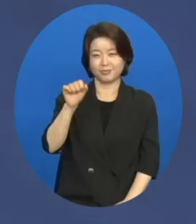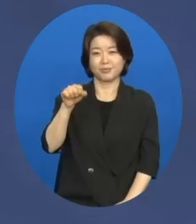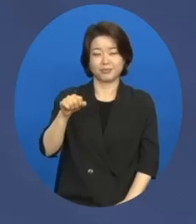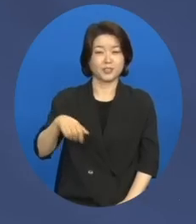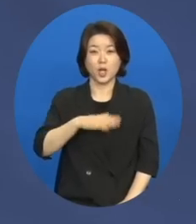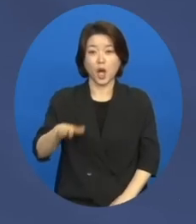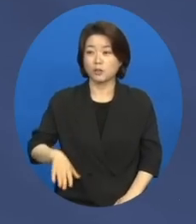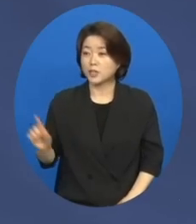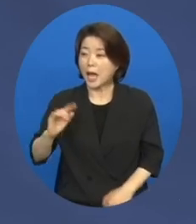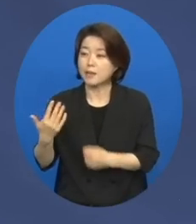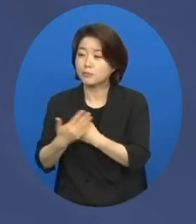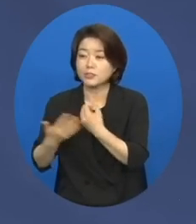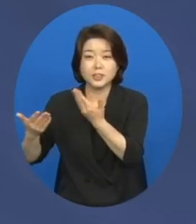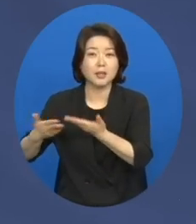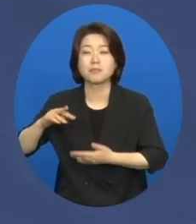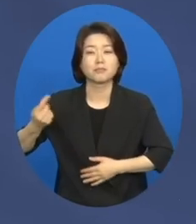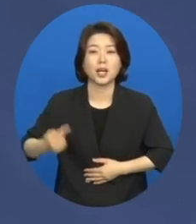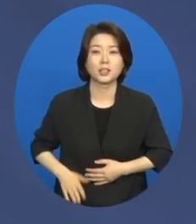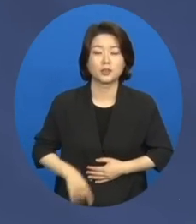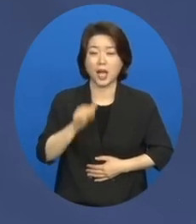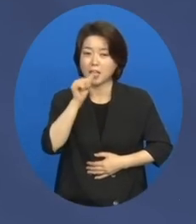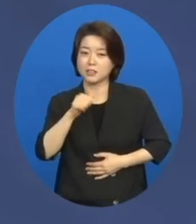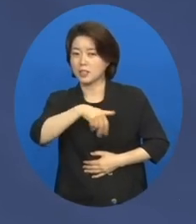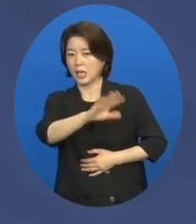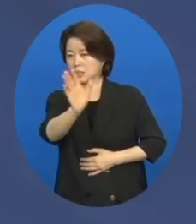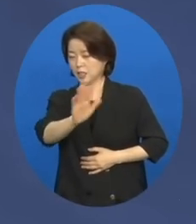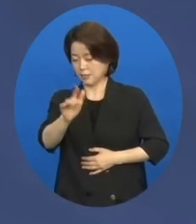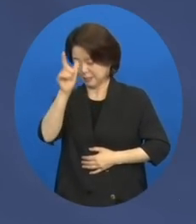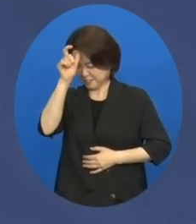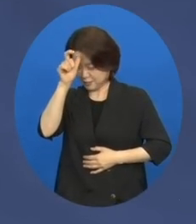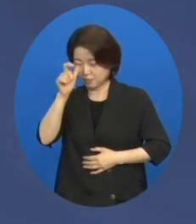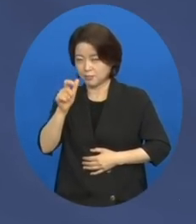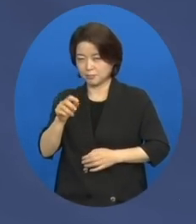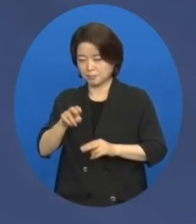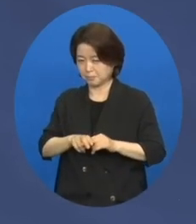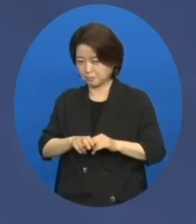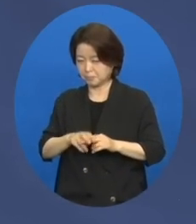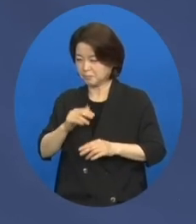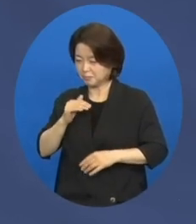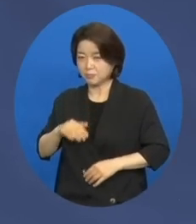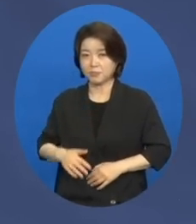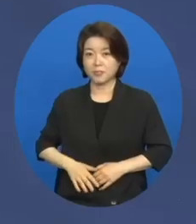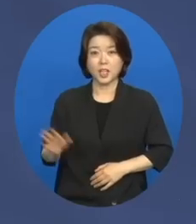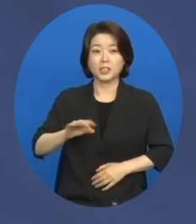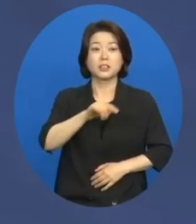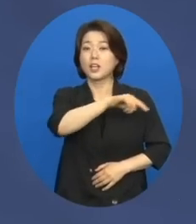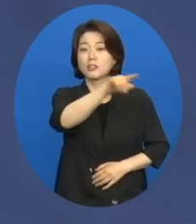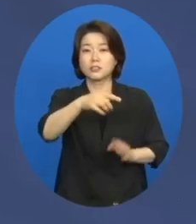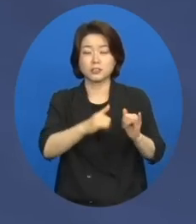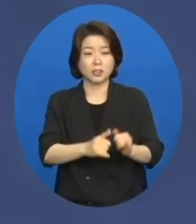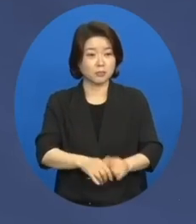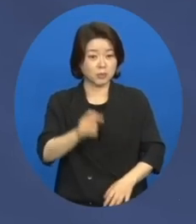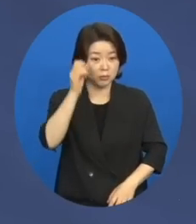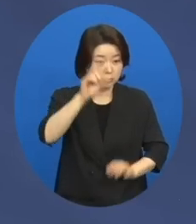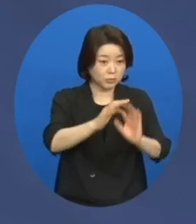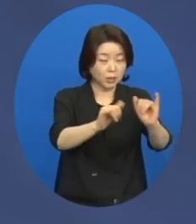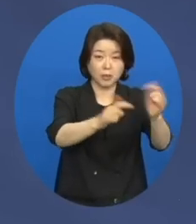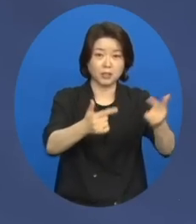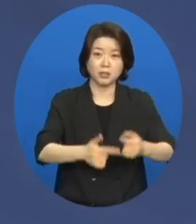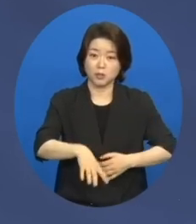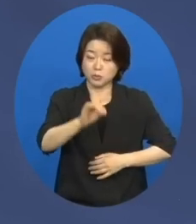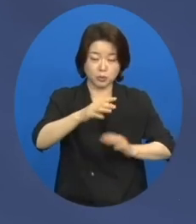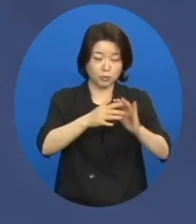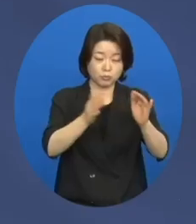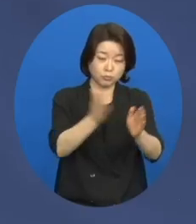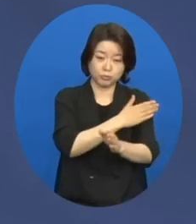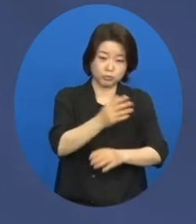우리는 아무리 은혜를 받아도요 절대 안 나가요. 근데 그분들은 뭐 대단한 사람들이야, 처음부터 대단한 사람이